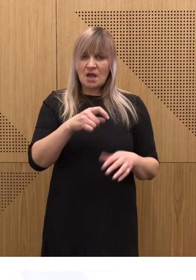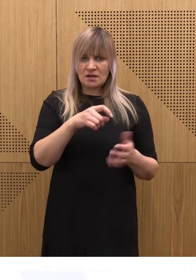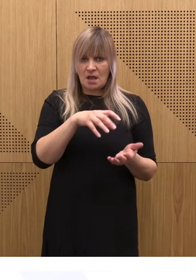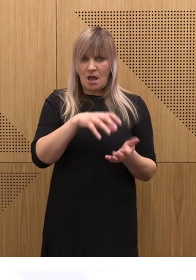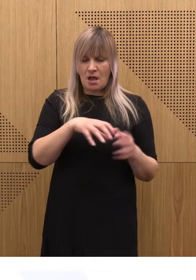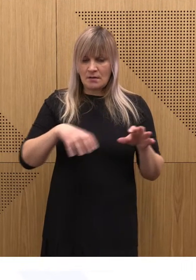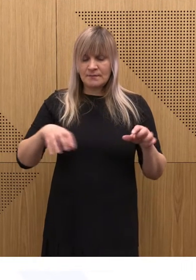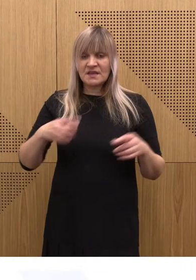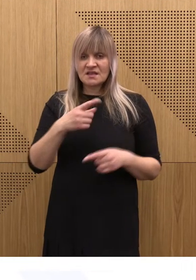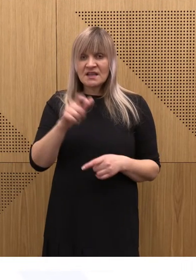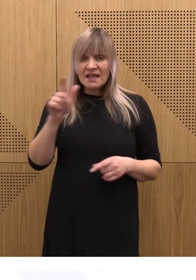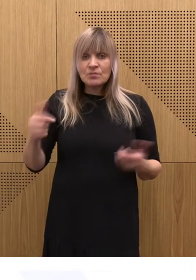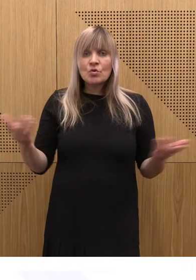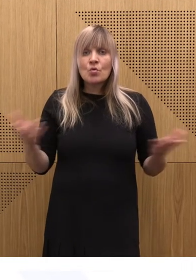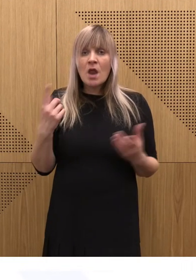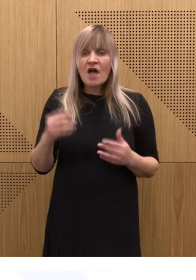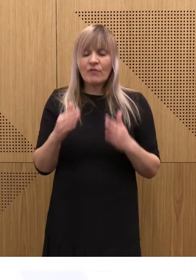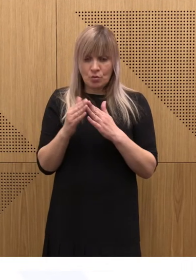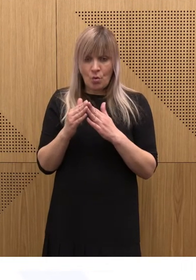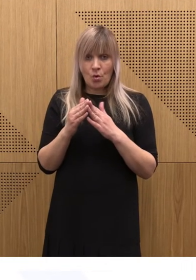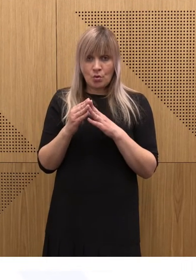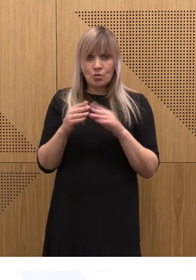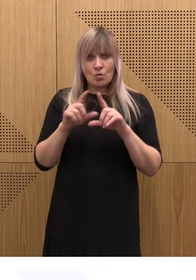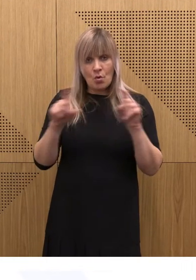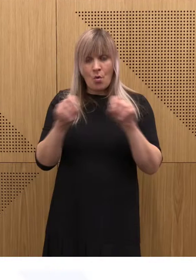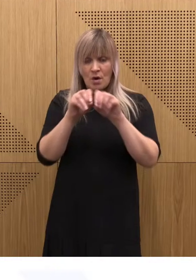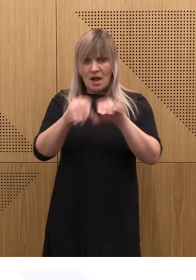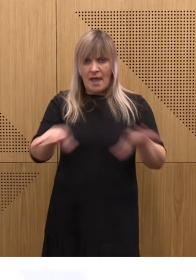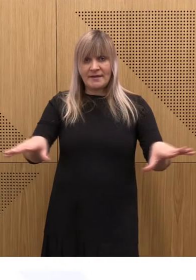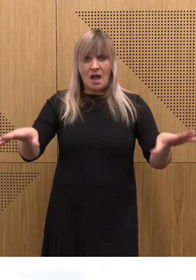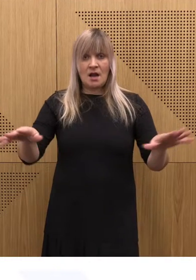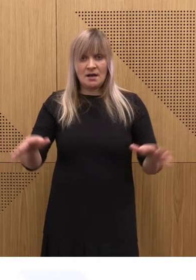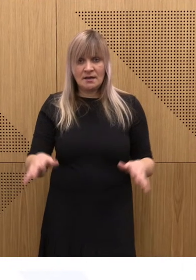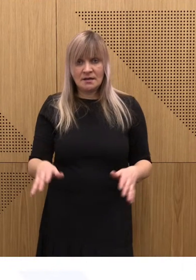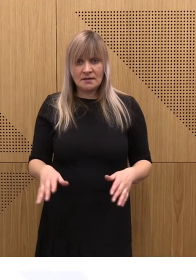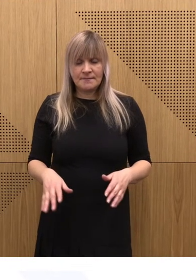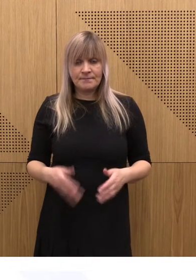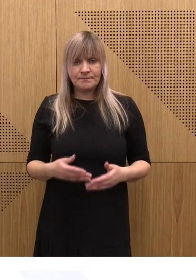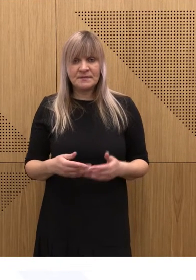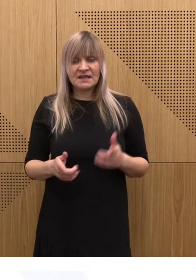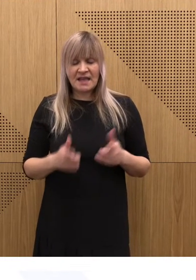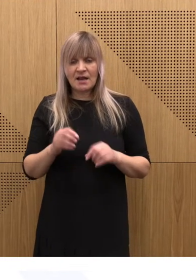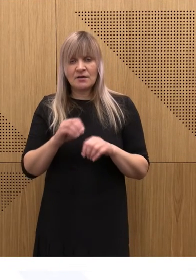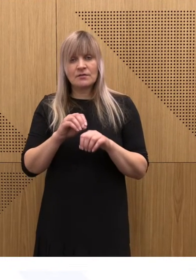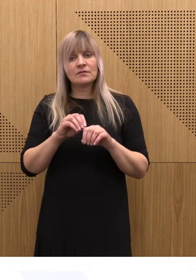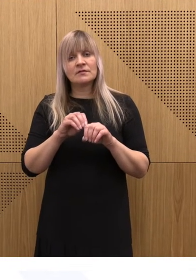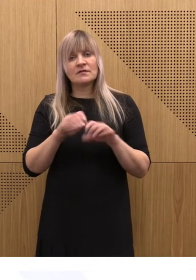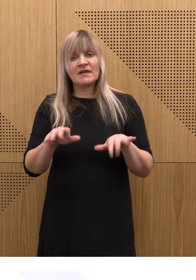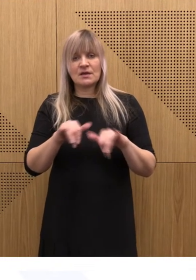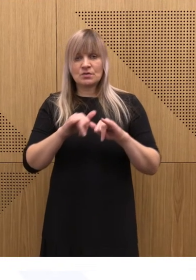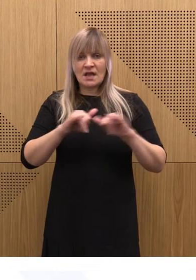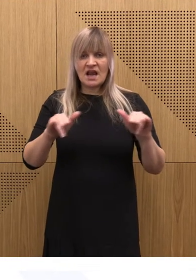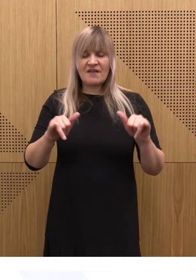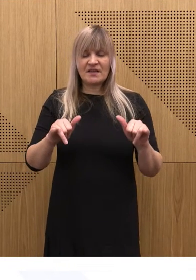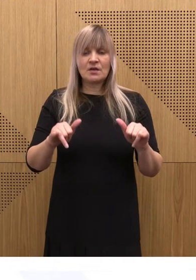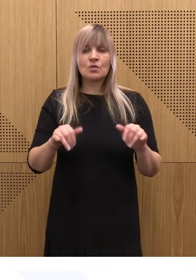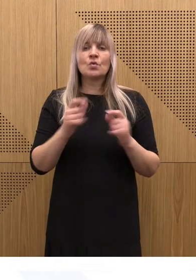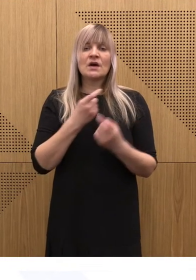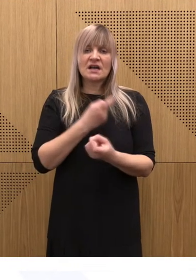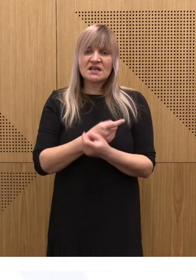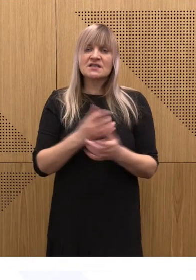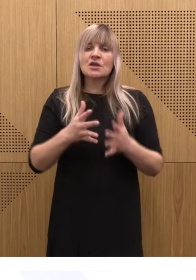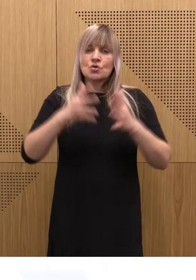suur, aga need 100 inimest lähevad ju kõik oma kodudesse laiali, koolidesse laiali laiemalt, ehk et tegelikkuses see viiruse leviku risk jätkuvalt on õppeasutustes piisavalt